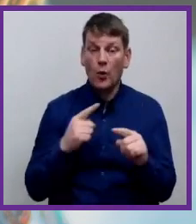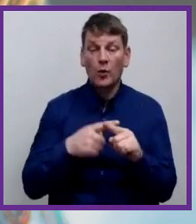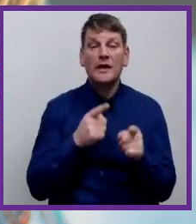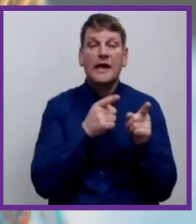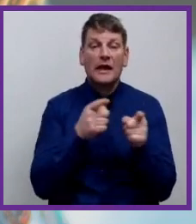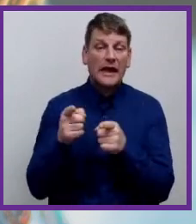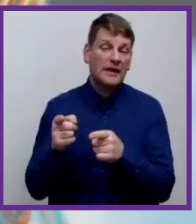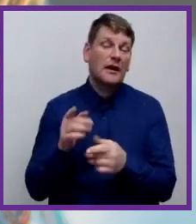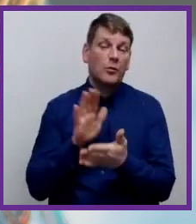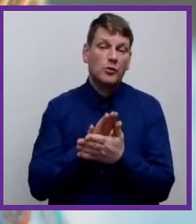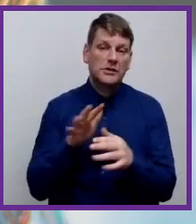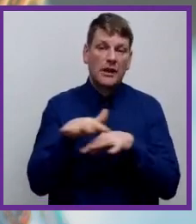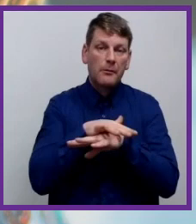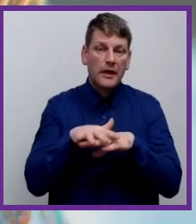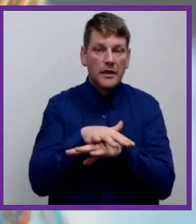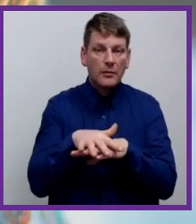sabiedrību.